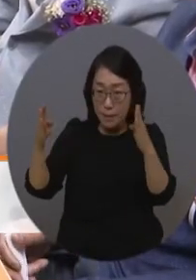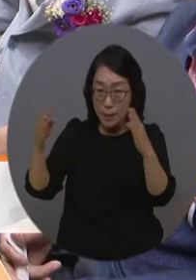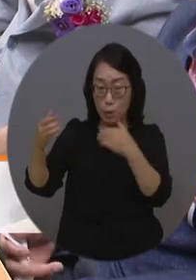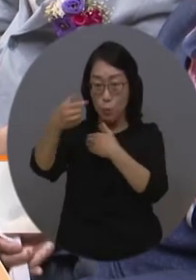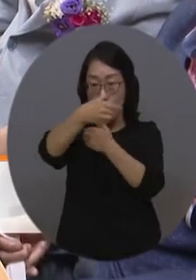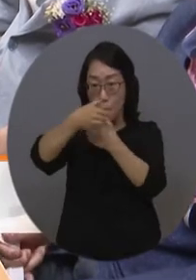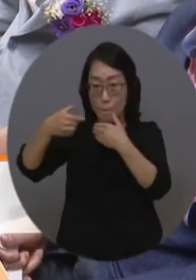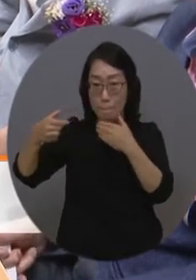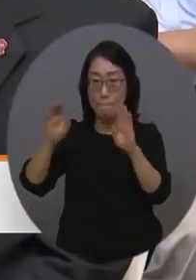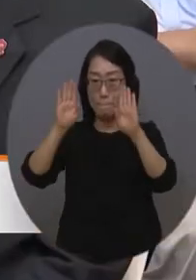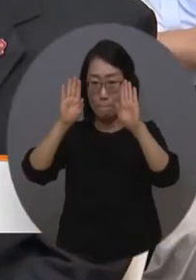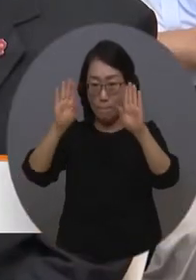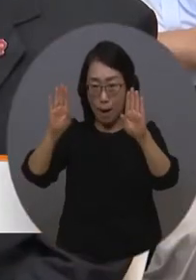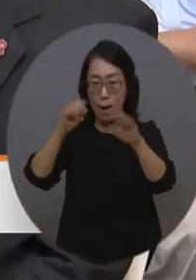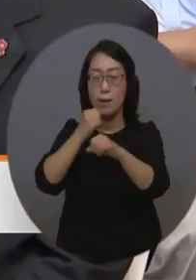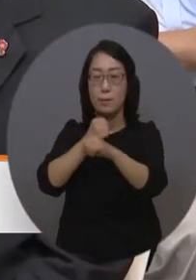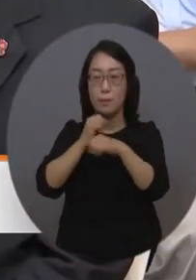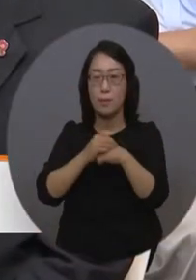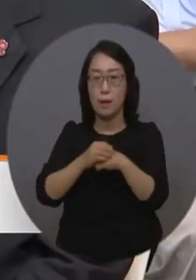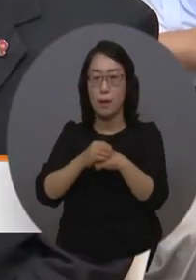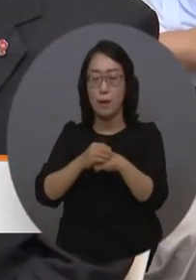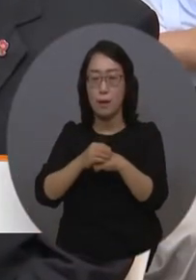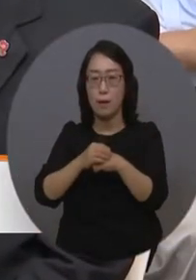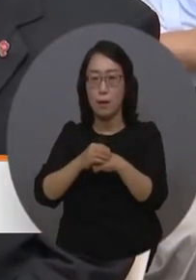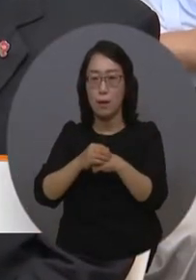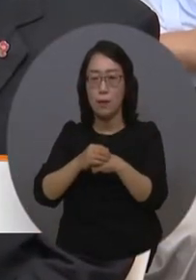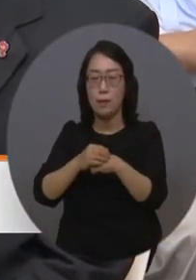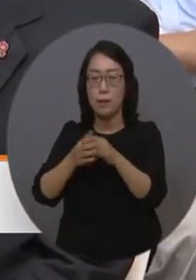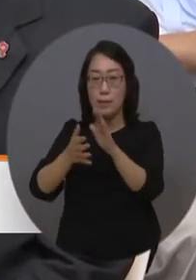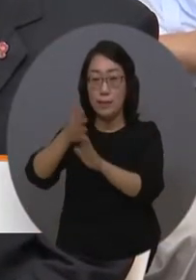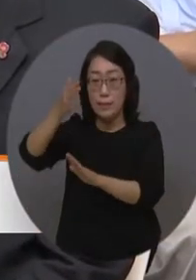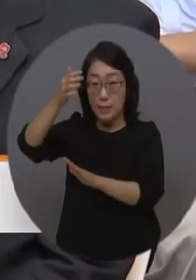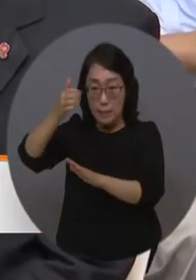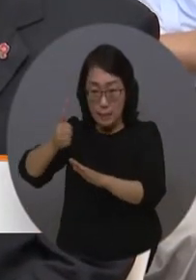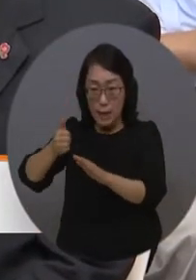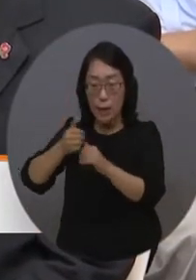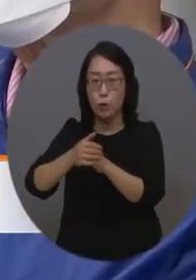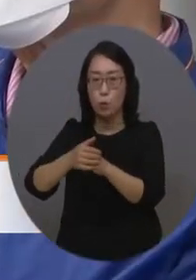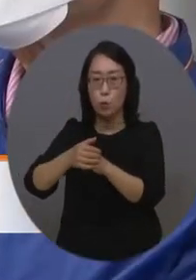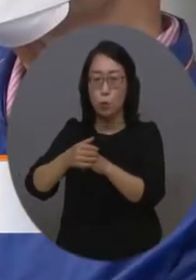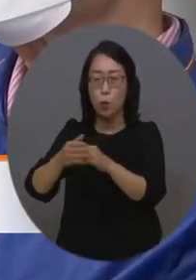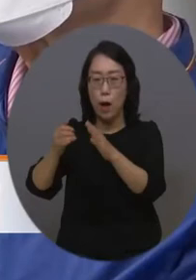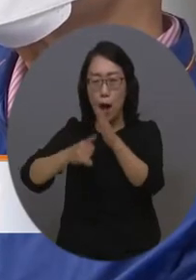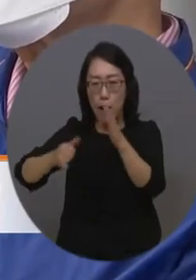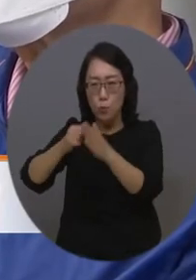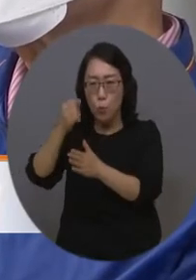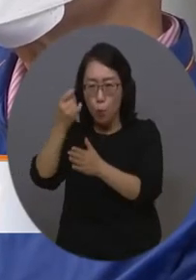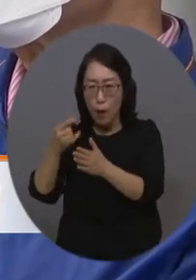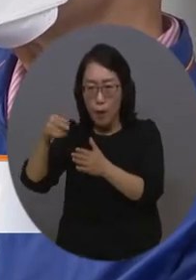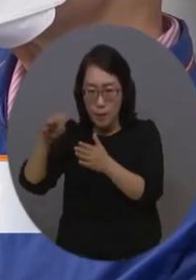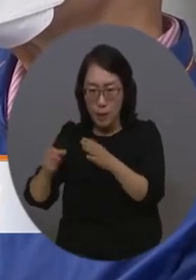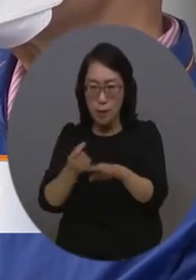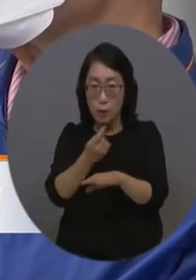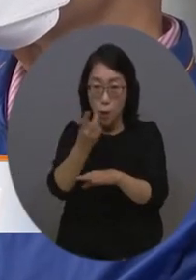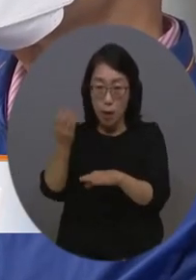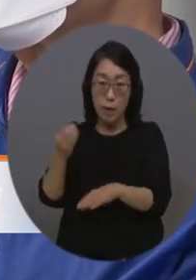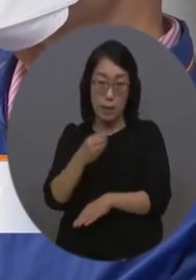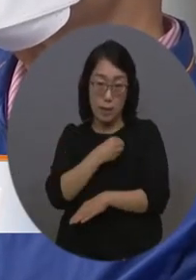제막식을 가졌습니다. 권호봉 여수시장과 서장수 여수유족회장과 임원,